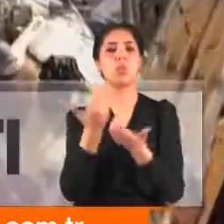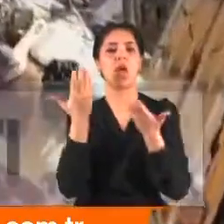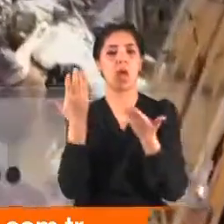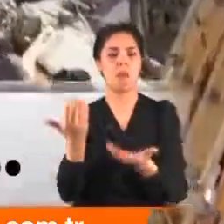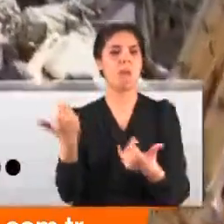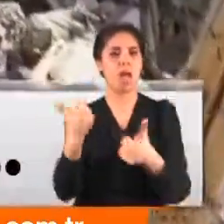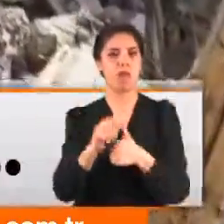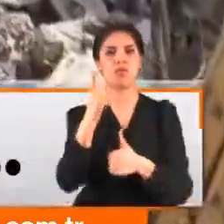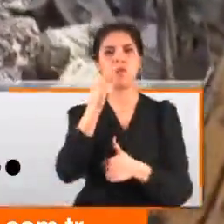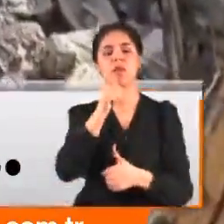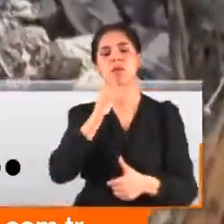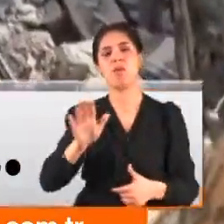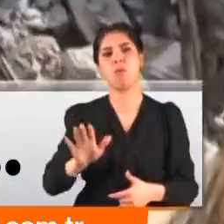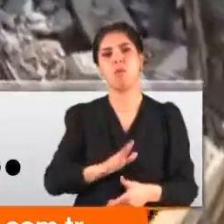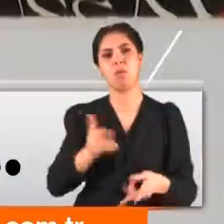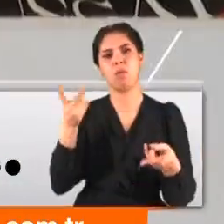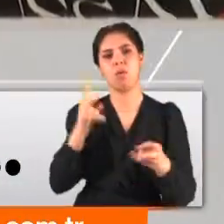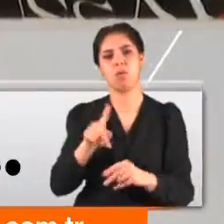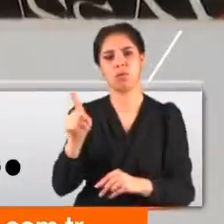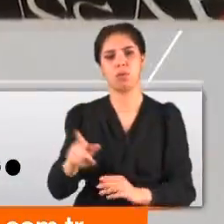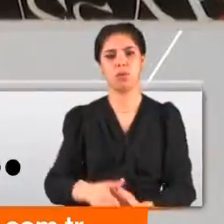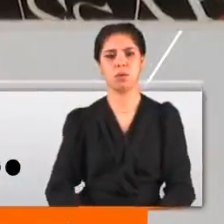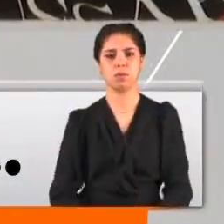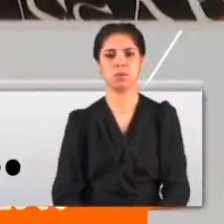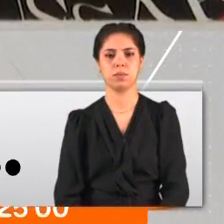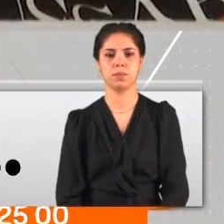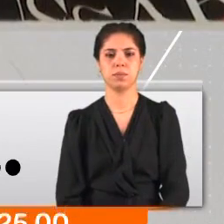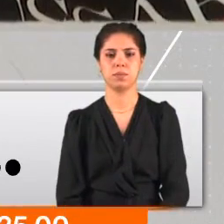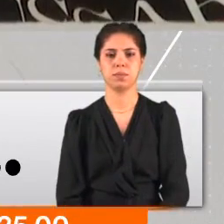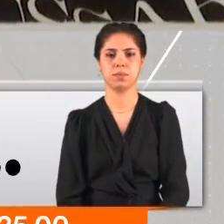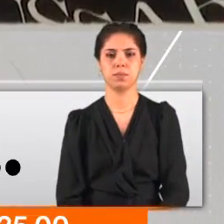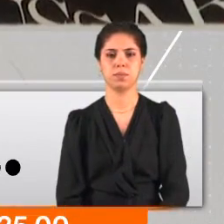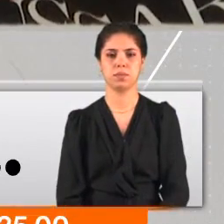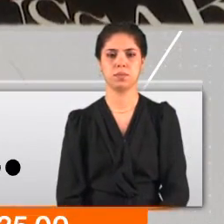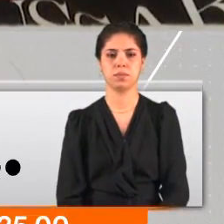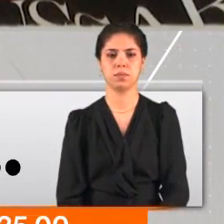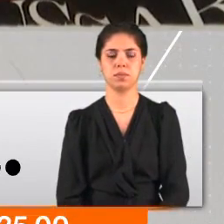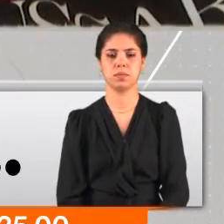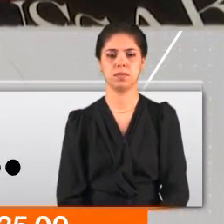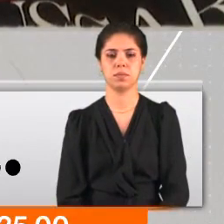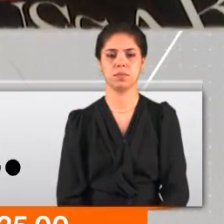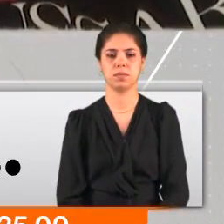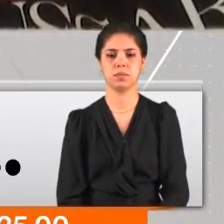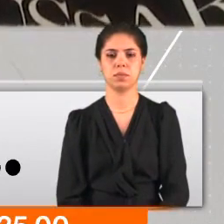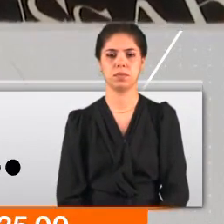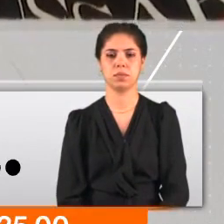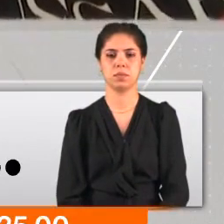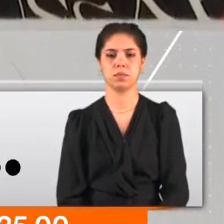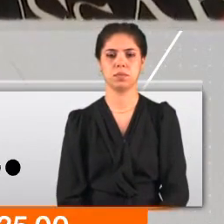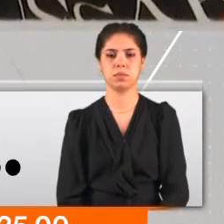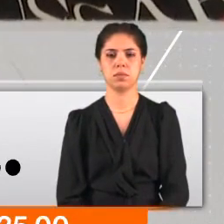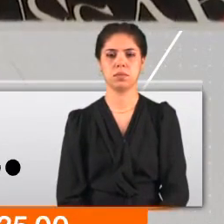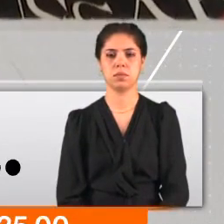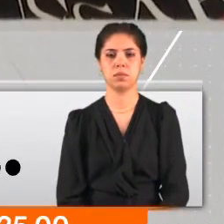ama eşi ve 2 oğlu hayatını kaybetti. Çocuklarım da vardı. Dedim köşelere kaçın, saklanın dedim oğlum.